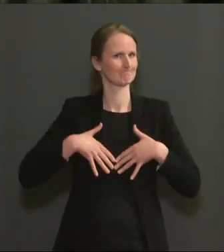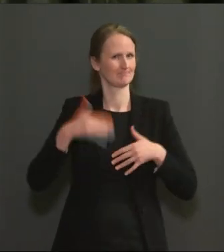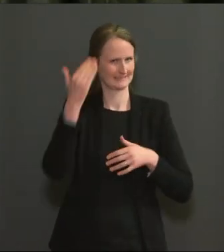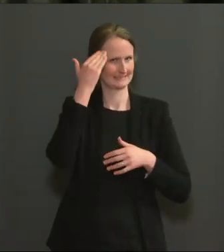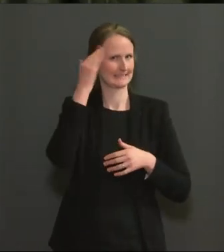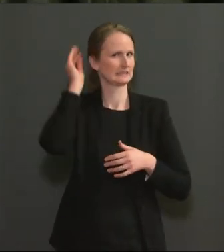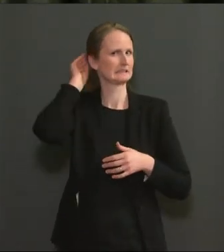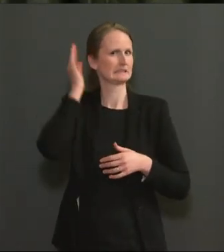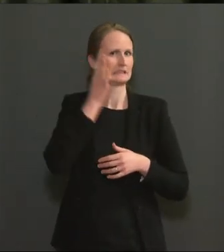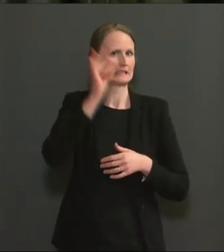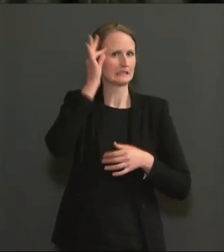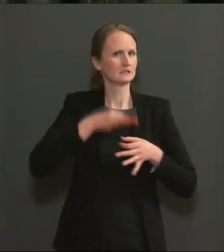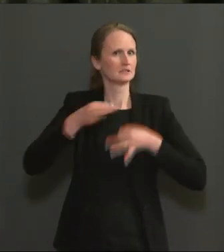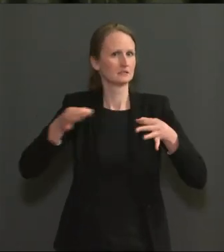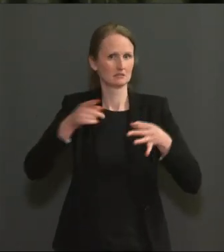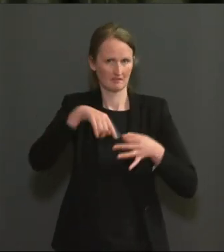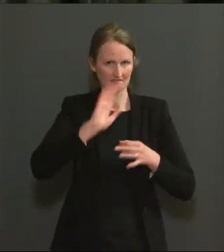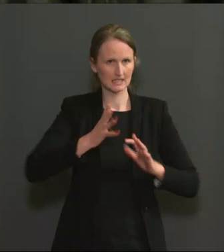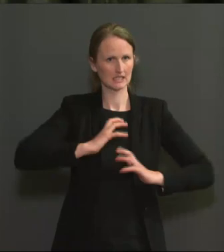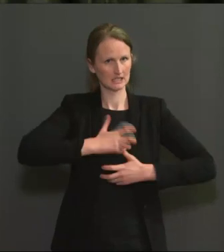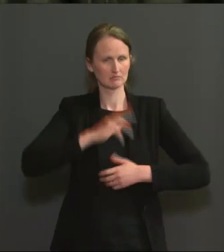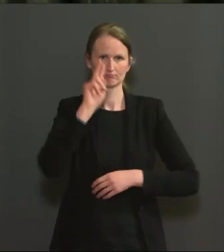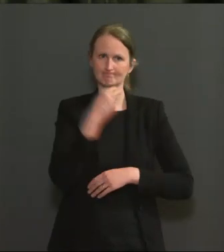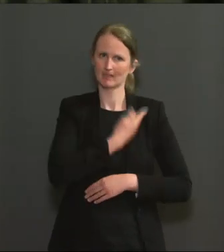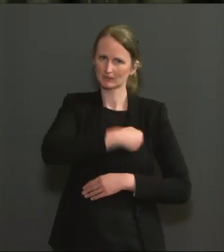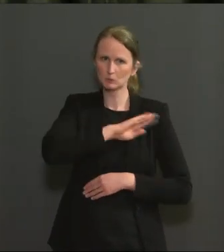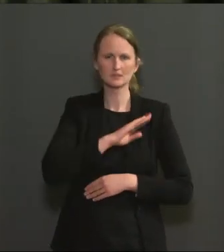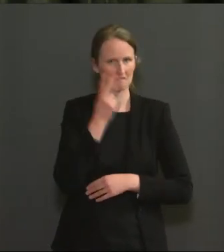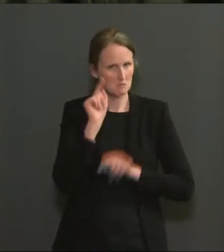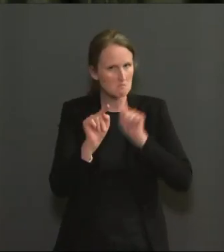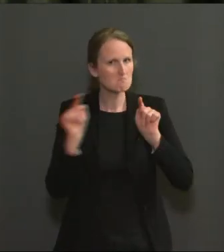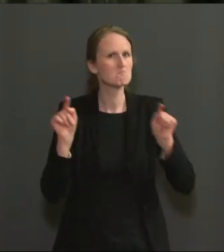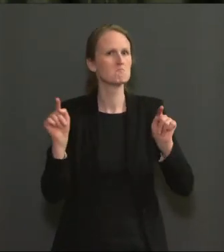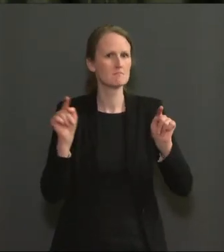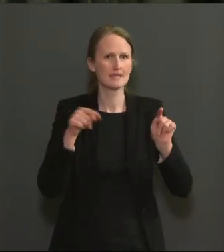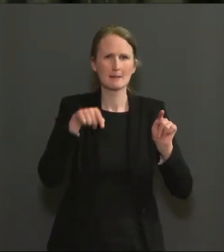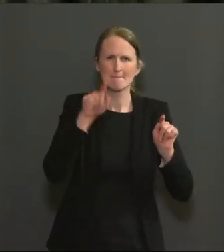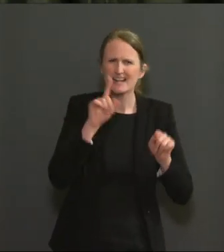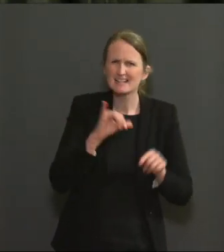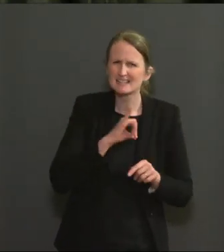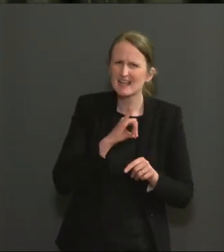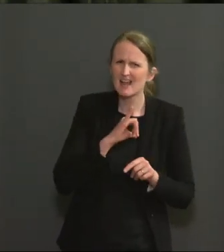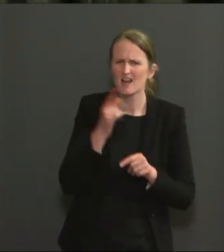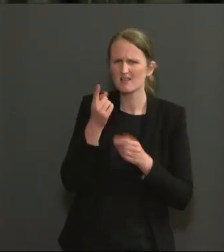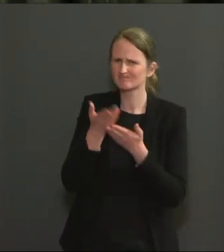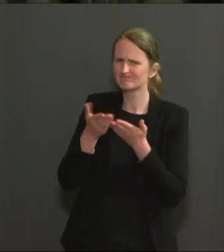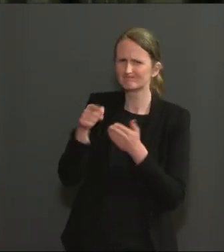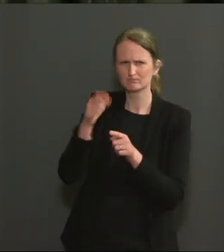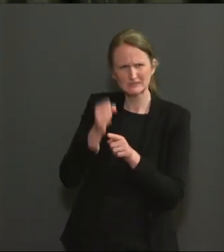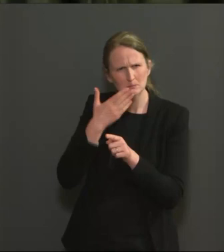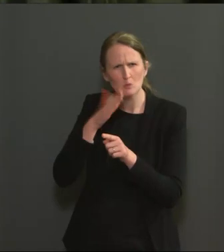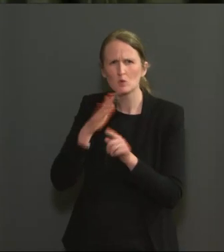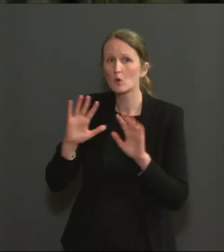conséquence un point cependantù nous pouvons tous collectivement nous améliorer c'est les courses à plusieurs nous comprenons